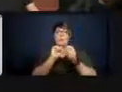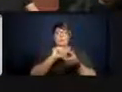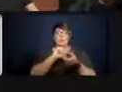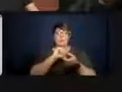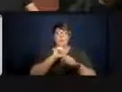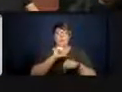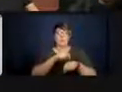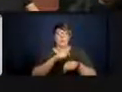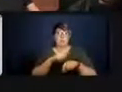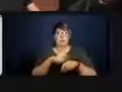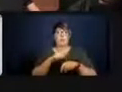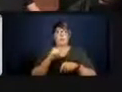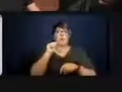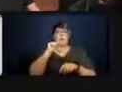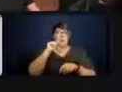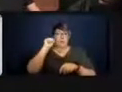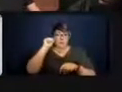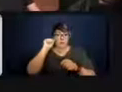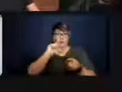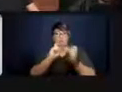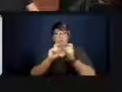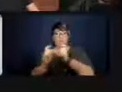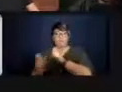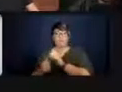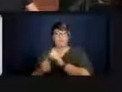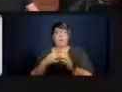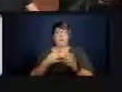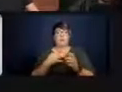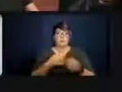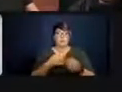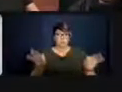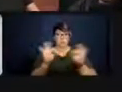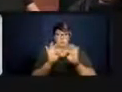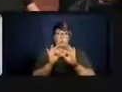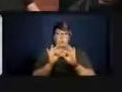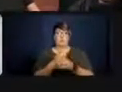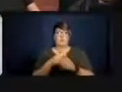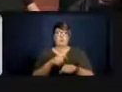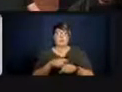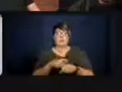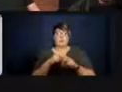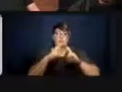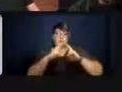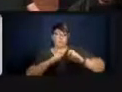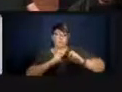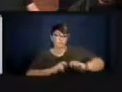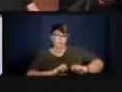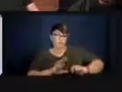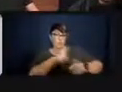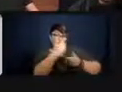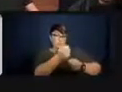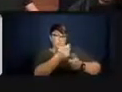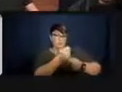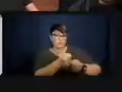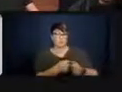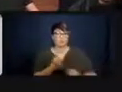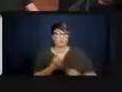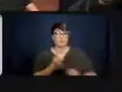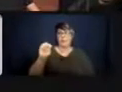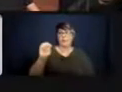tunapozungumzia shule za kati ni muhimu sana, kwa sababu hapo ndipo wanafunzi wengi wameanza